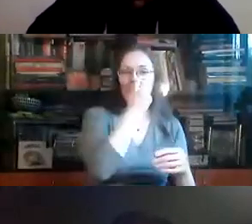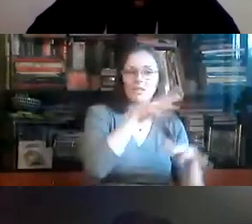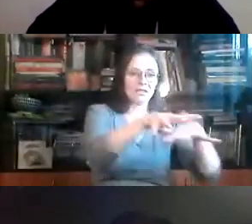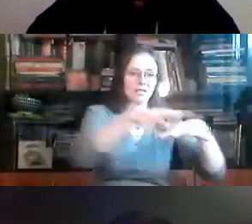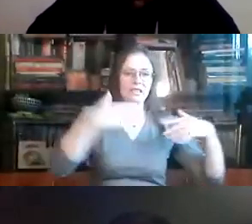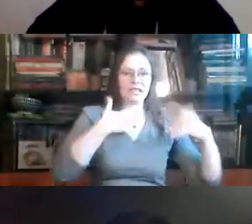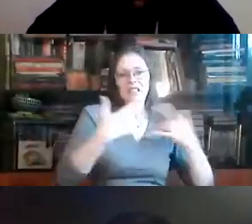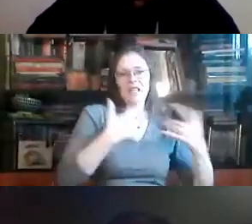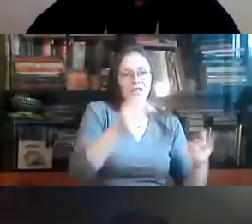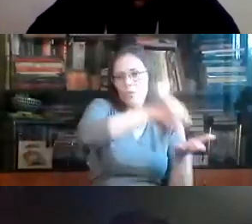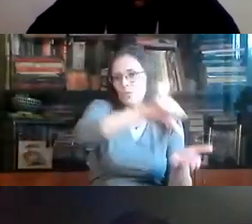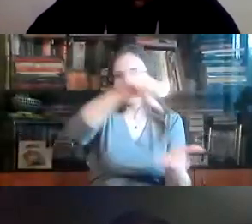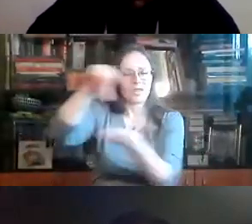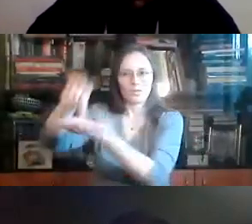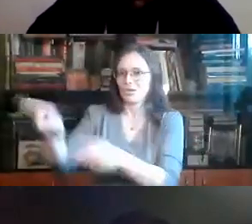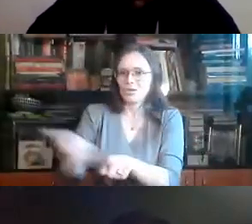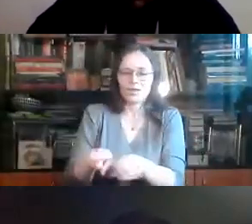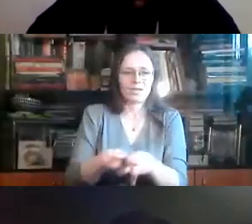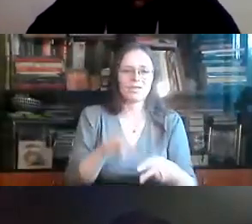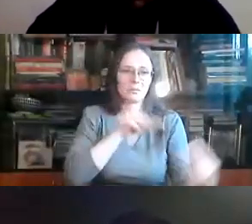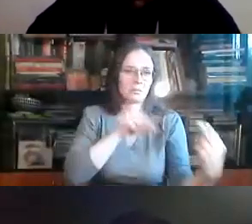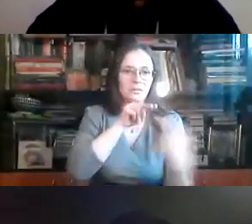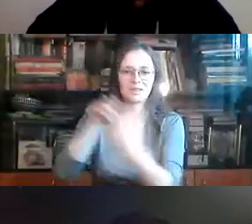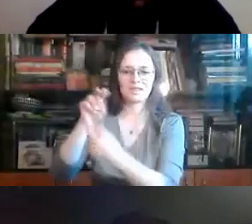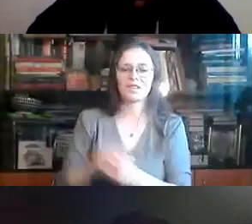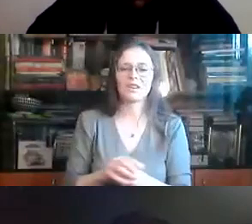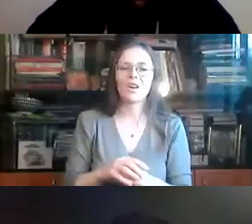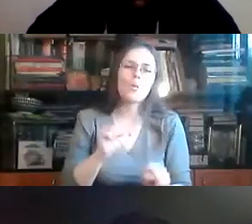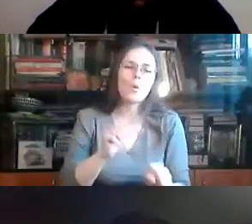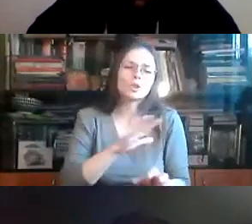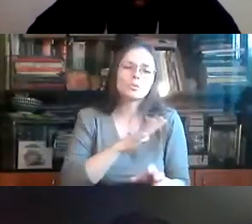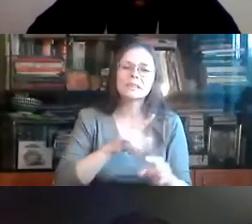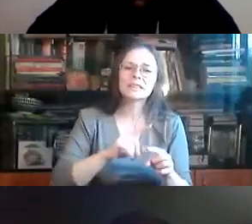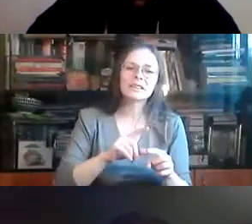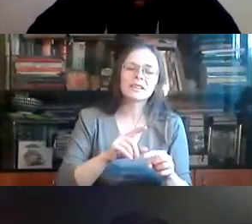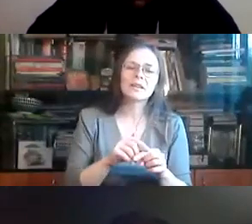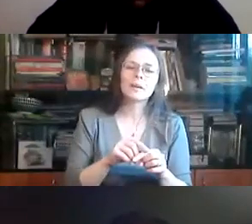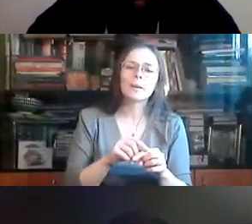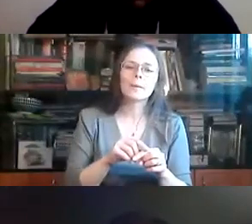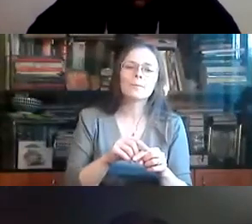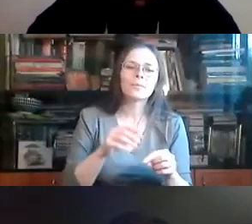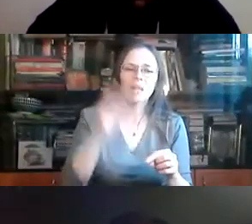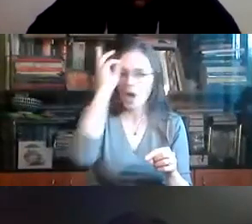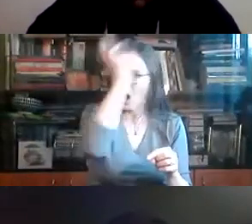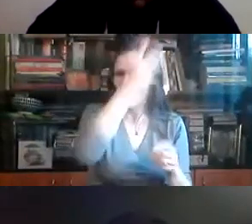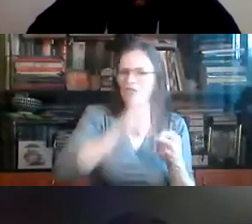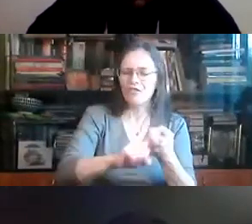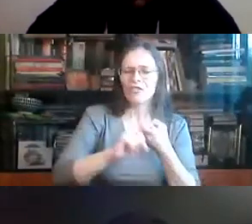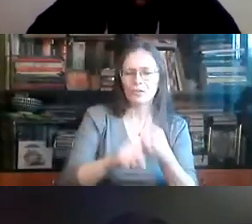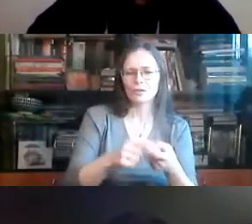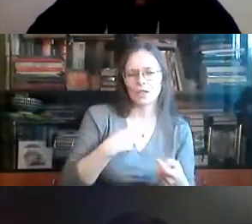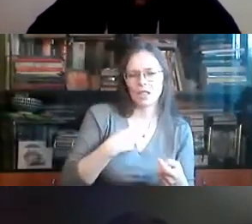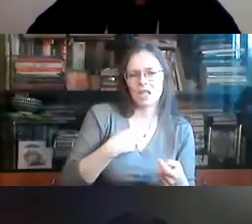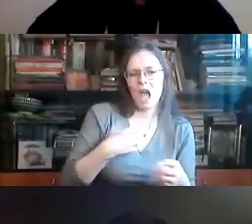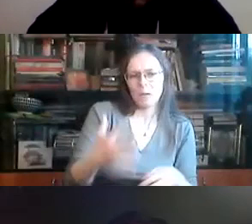И если говорить, скорее всего, коронавирус позволит открыть новые темы,